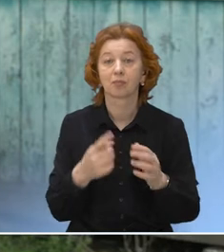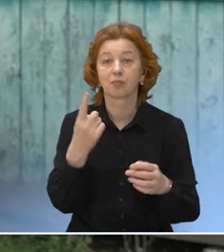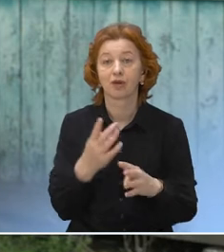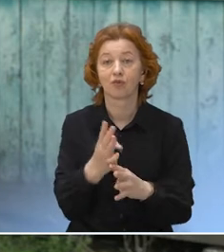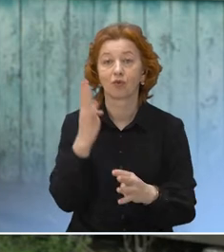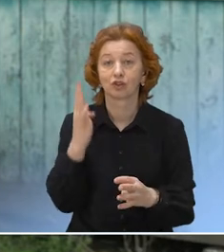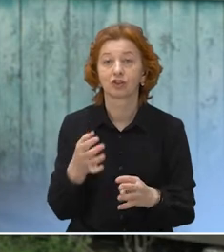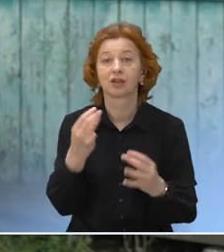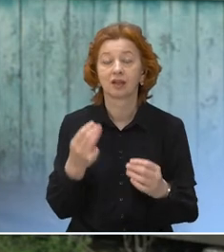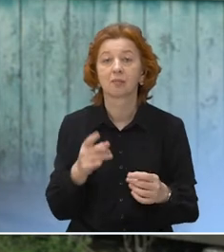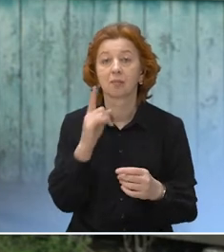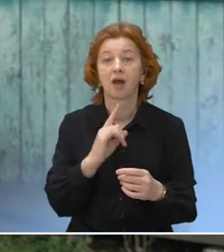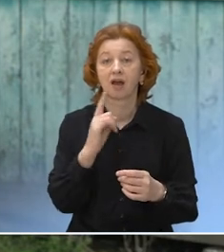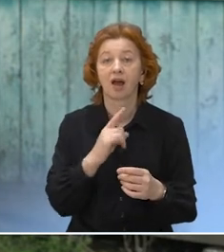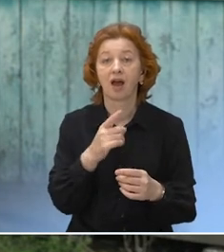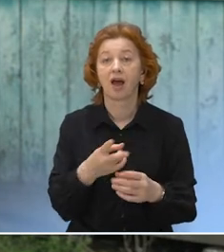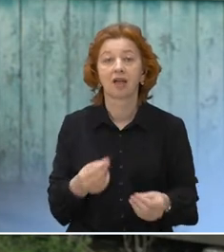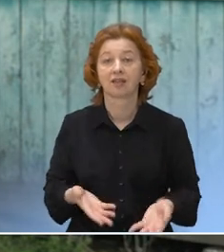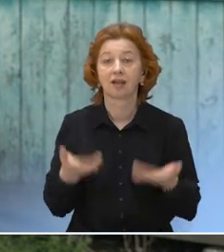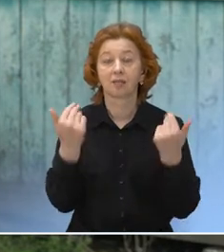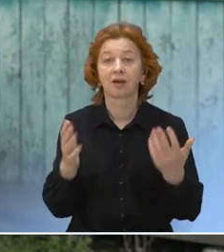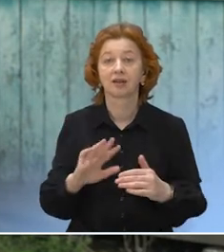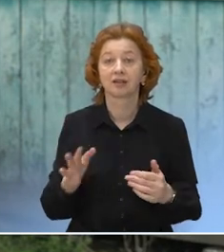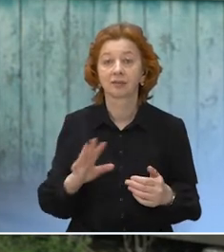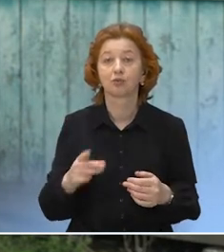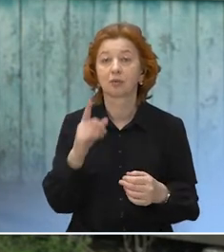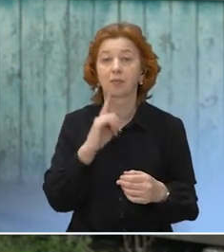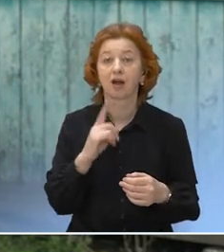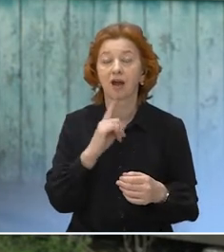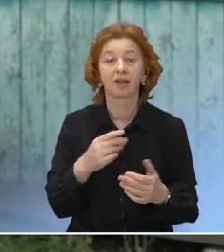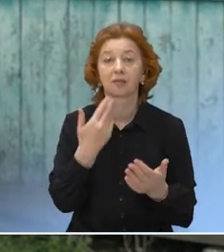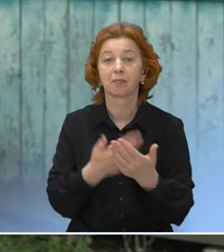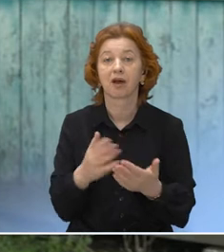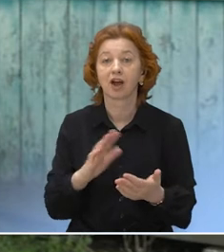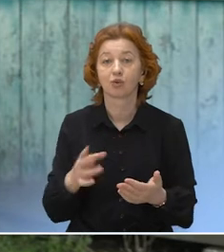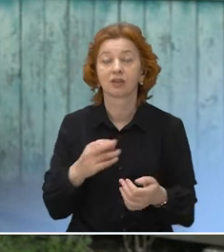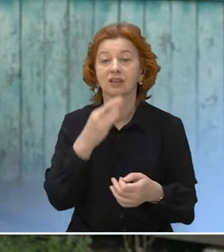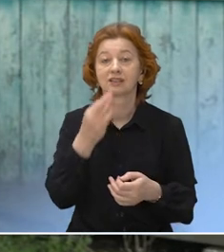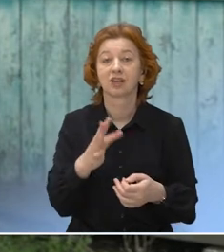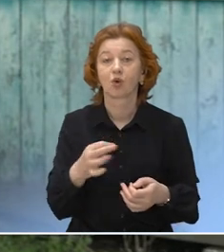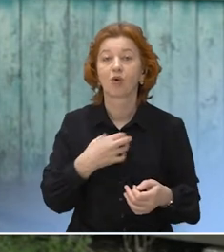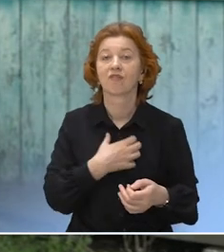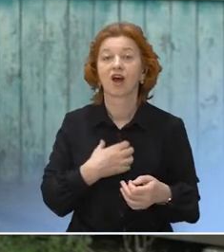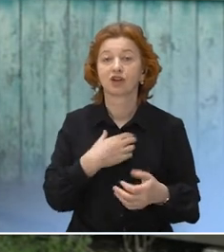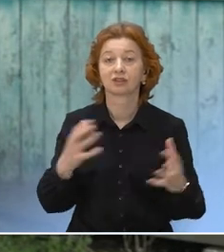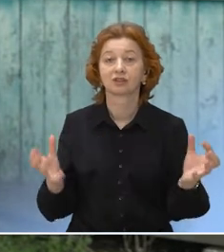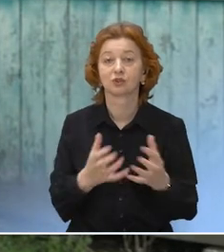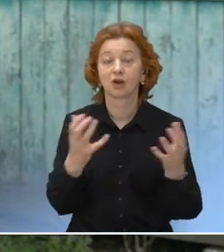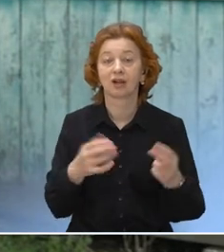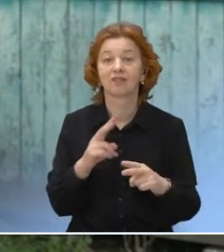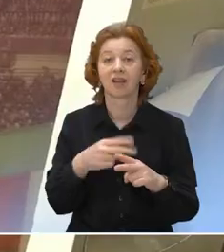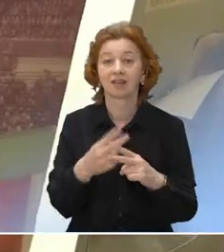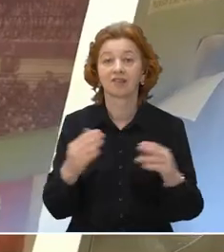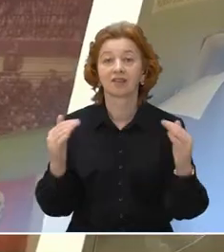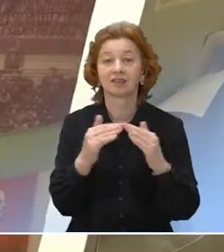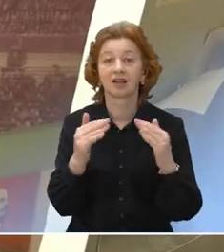в первую очередь. И пока они не поднимутся, и пока они не покажут и не скажут о важности сохранения